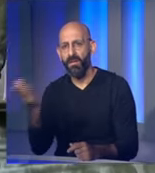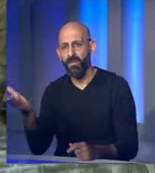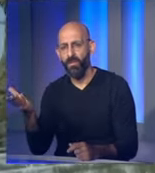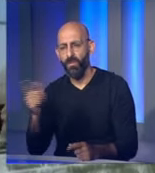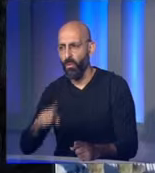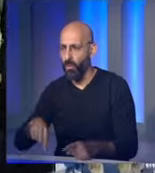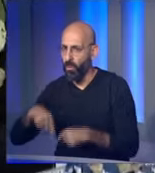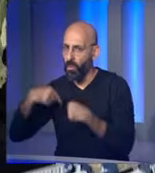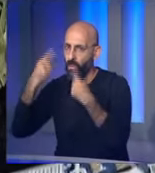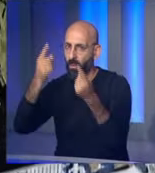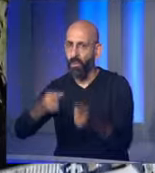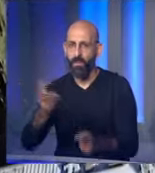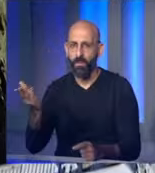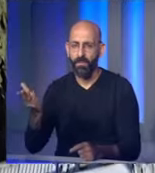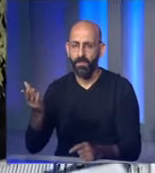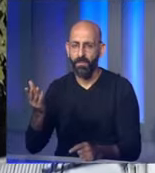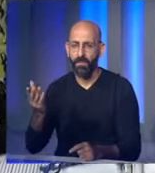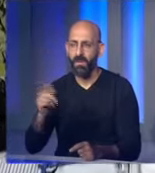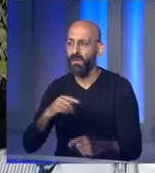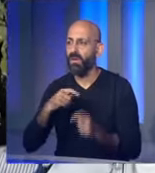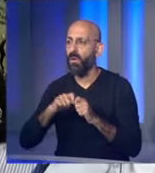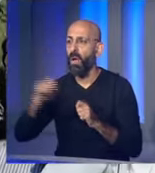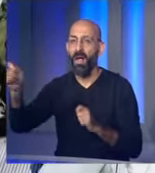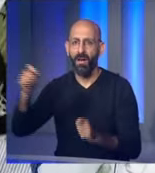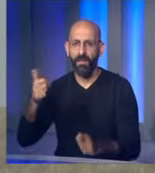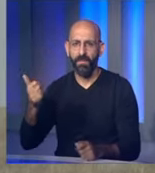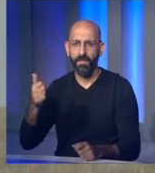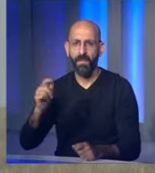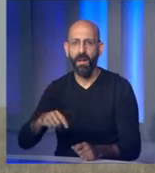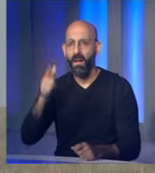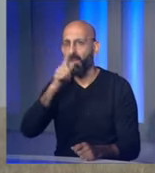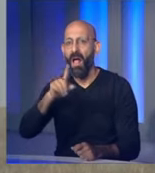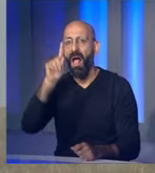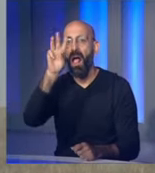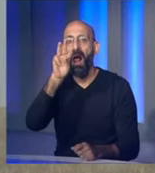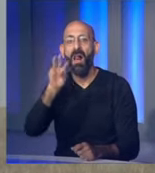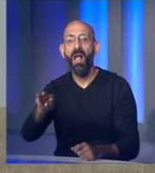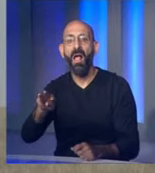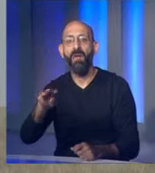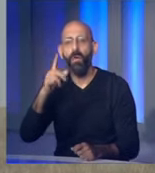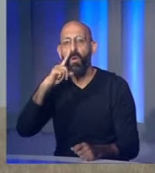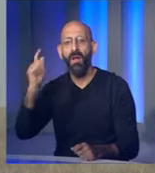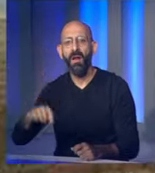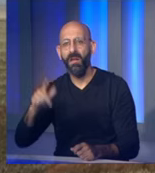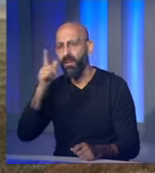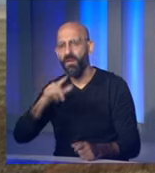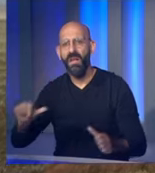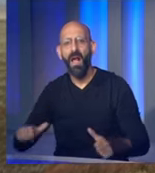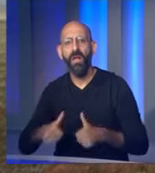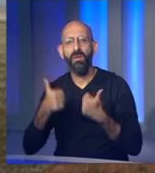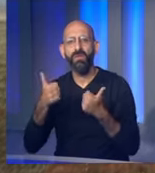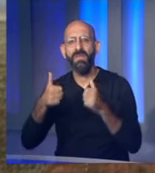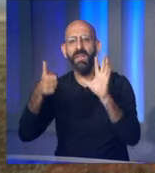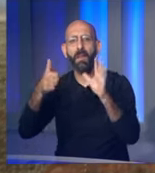لتغيير مسار الحرب المستمره منذ 33 شهرا ولقي الاف الاوكرانيين حتفهم